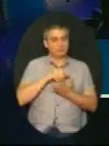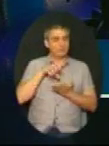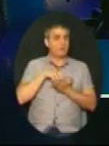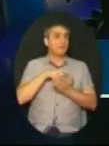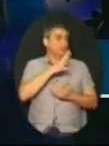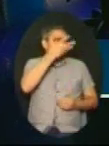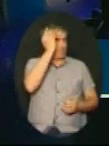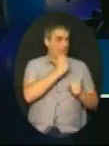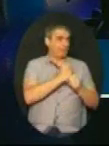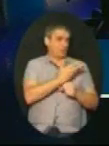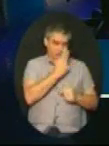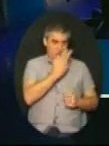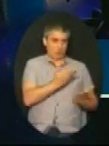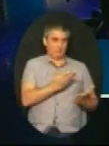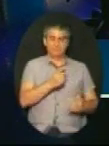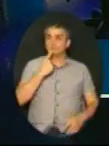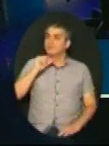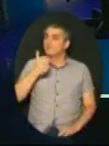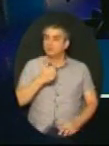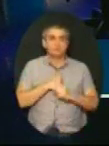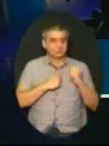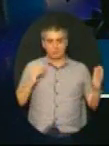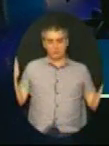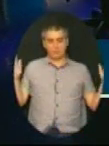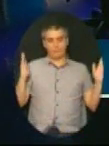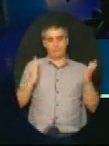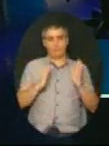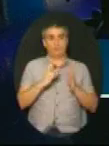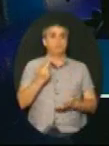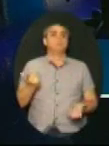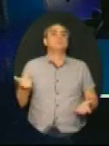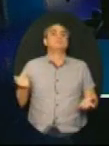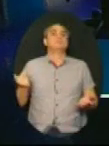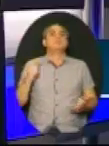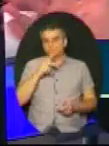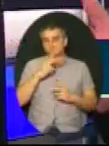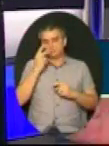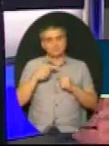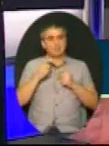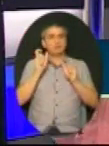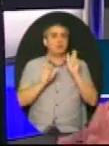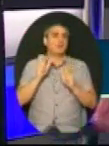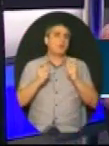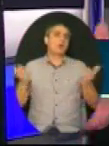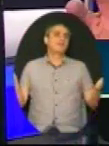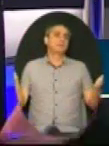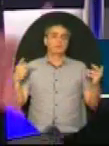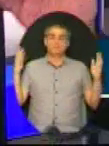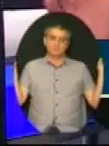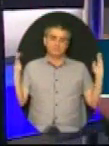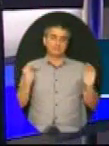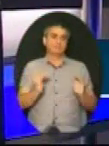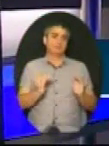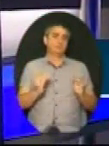זה מה שיאיר עושה, רואים את זה. קודם כל השמאל הולך ומצטמצם. הולך ומצטמצם, זה עניין דמוגרפי קודם כל, אוקיי? הולך